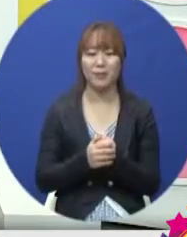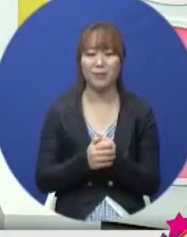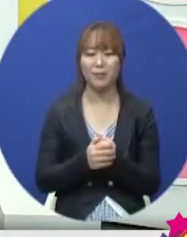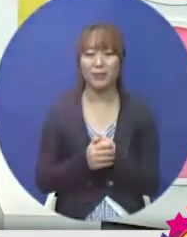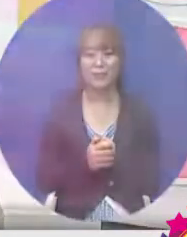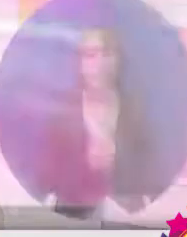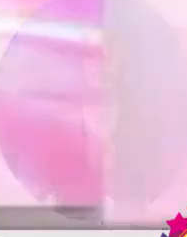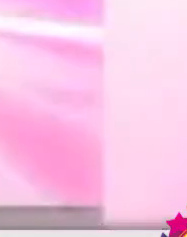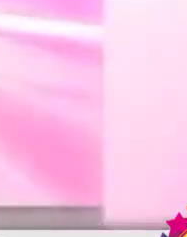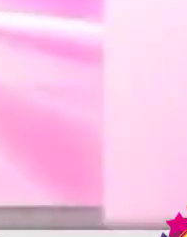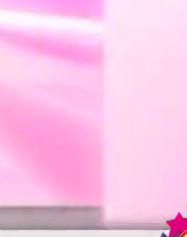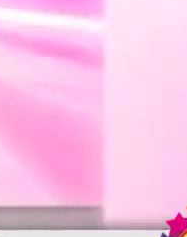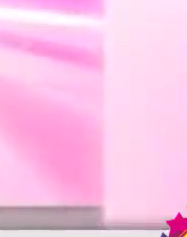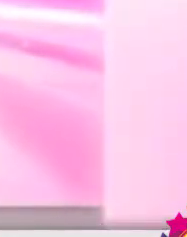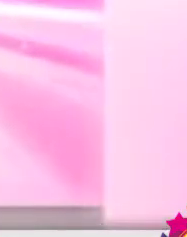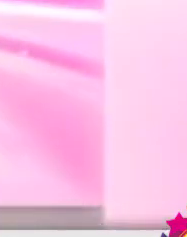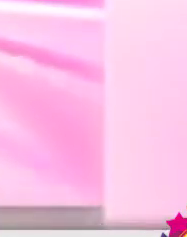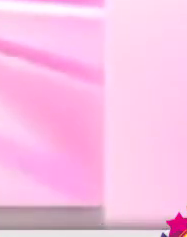보여주세요.